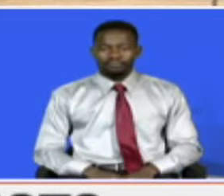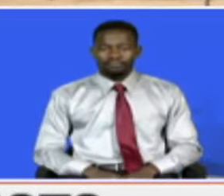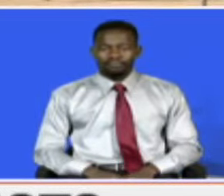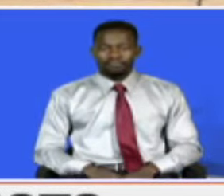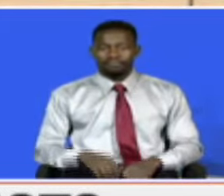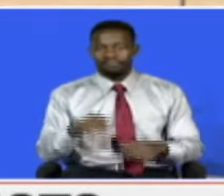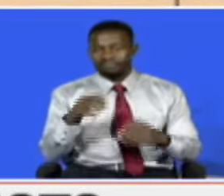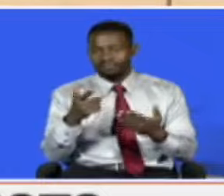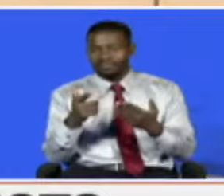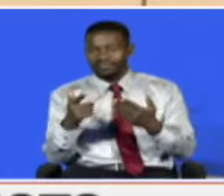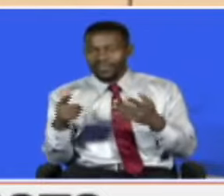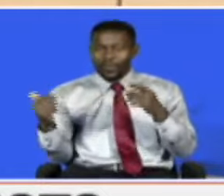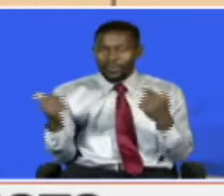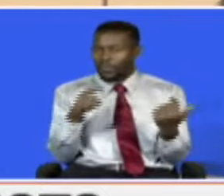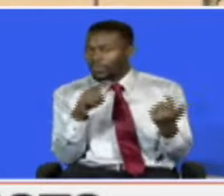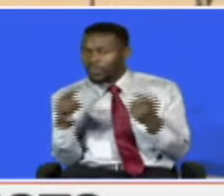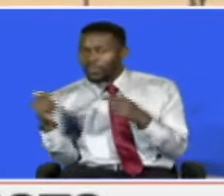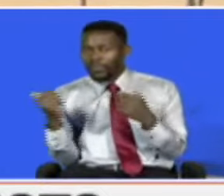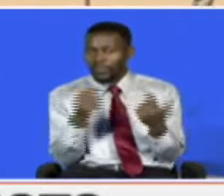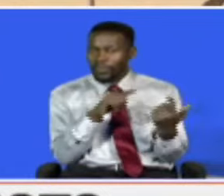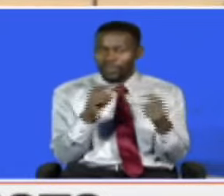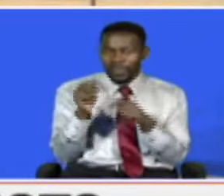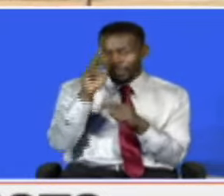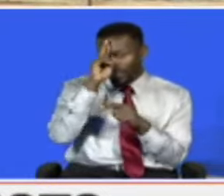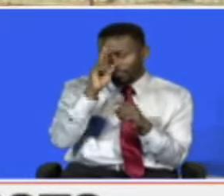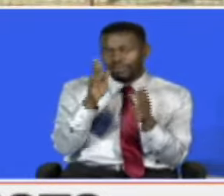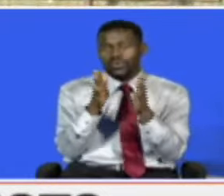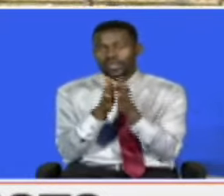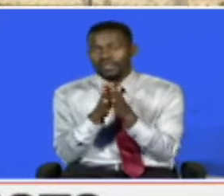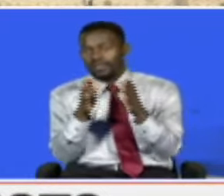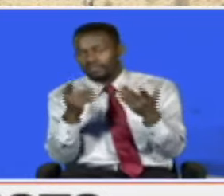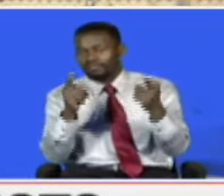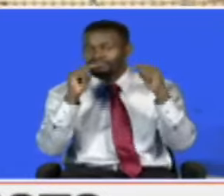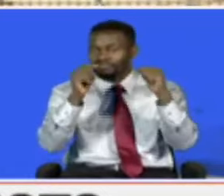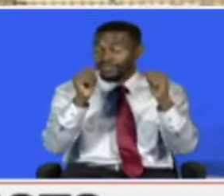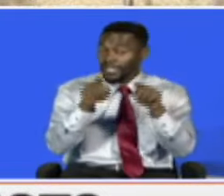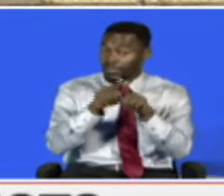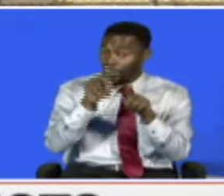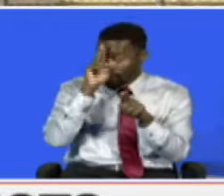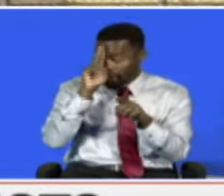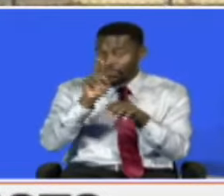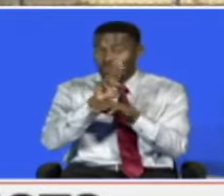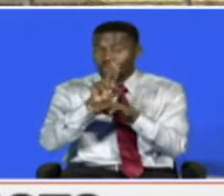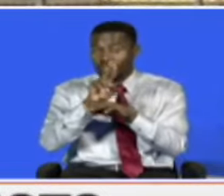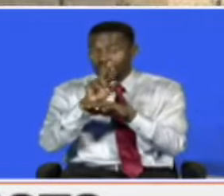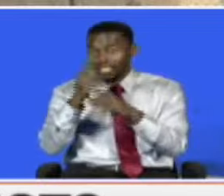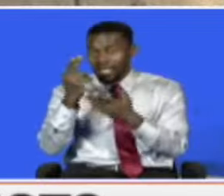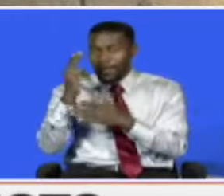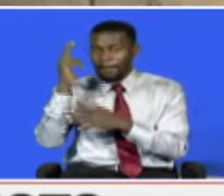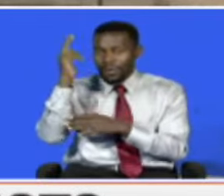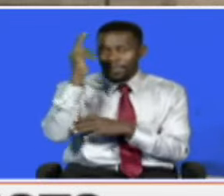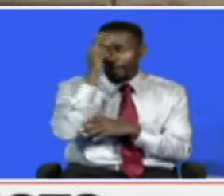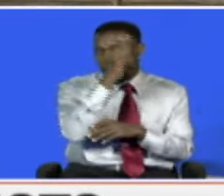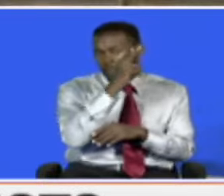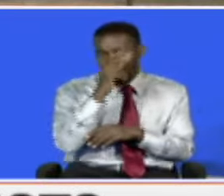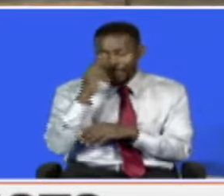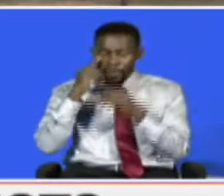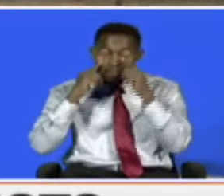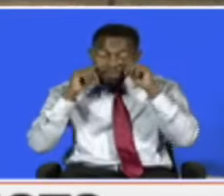Mchezo wa paka na panya ukaanza kati ya polisi na waandamanaji, huku polisi wakitumia risasi za mpira na vito za